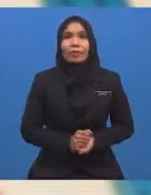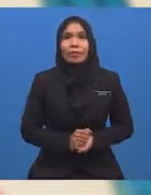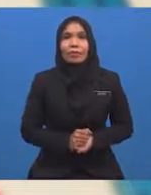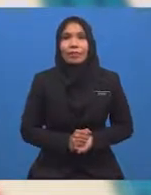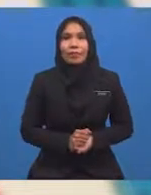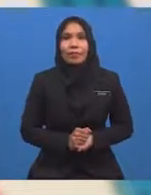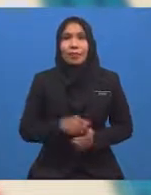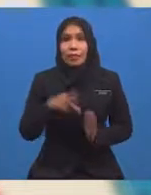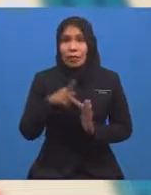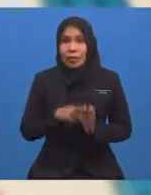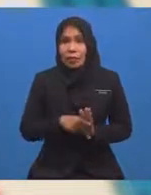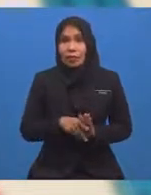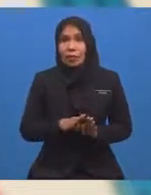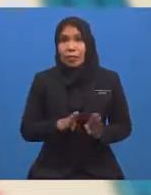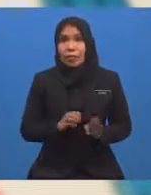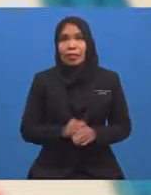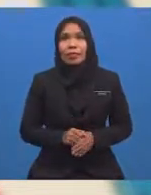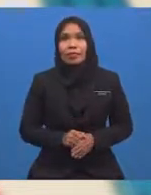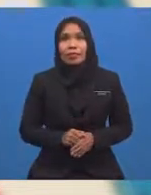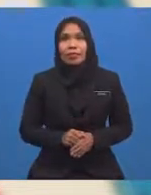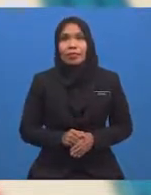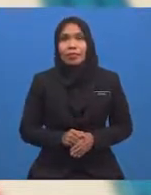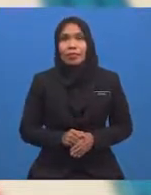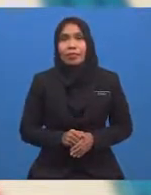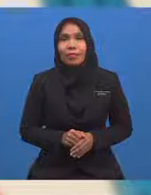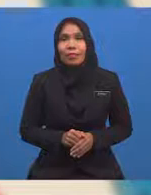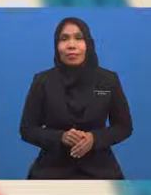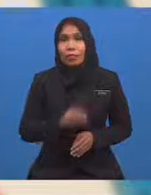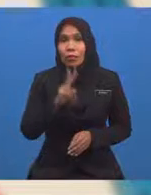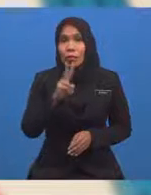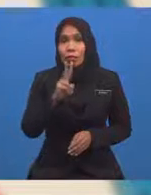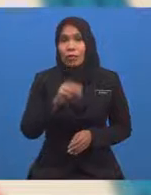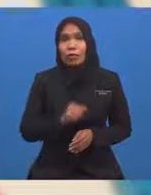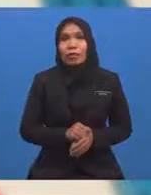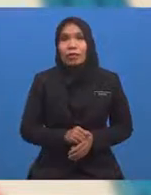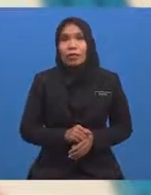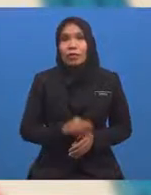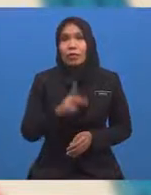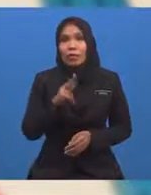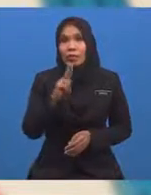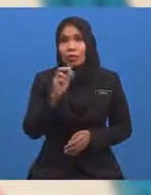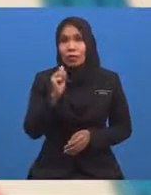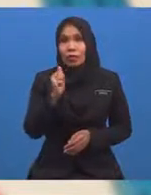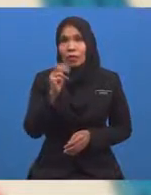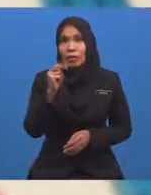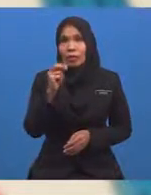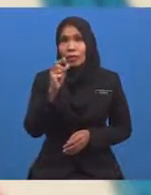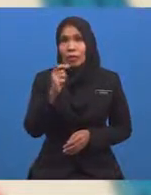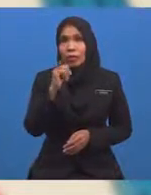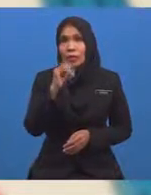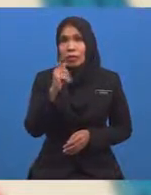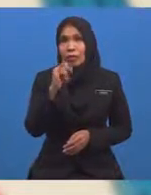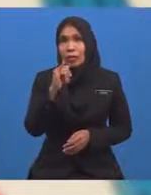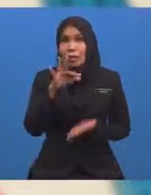perbandingan antara dua quantity yang mempunyai Munich yang